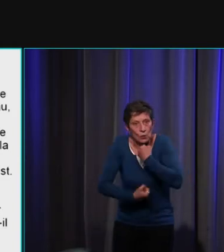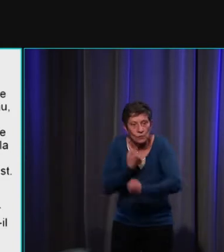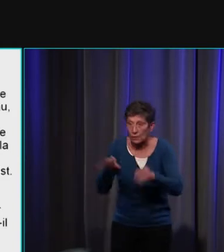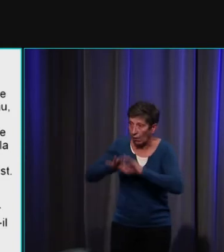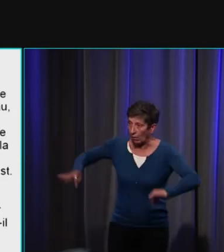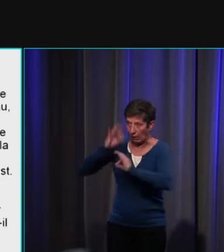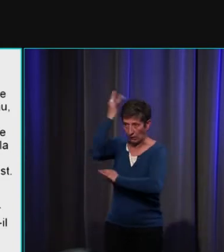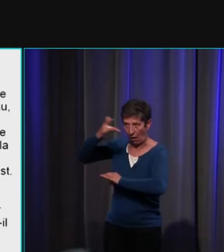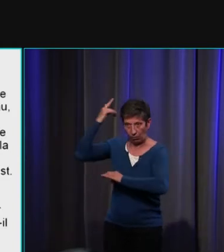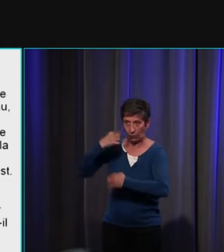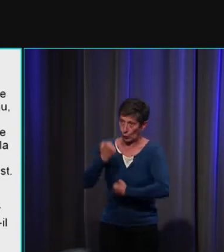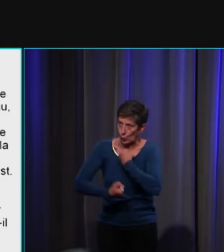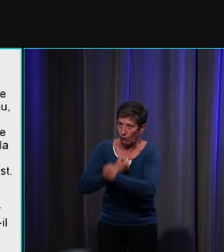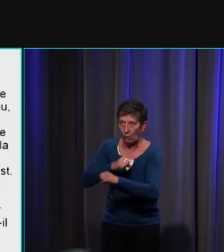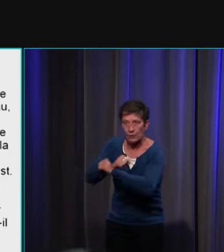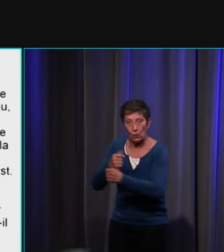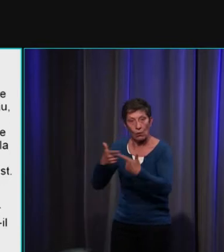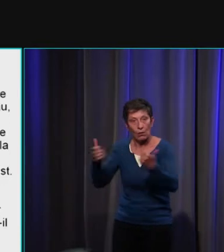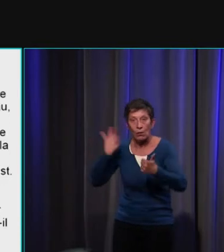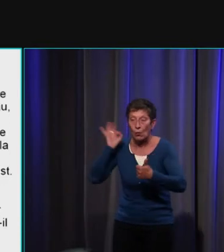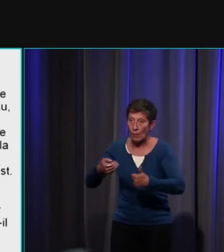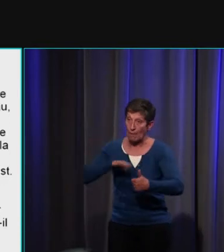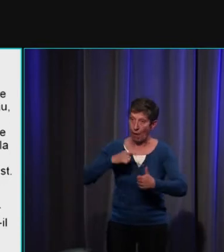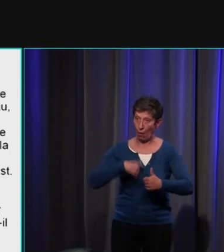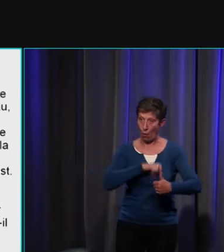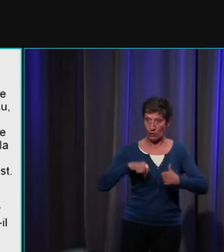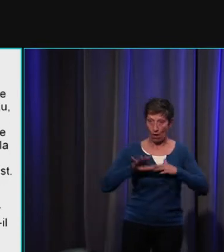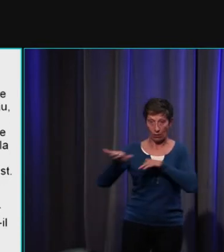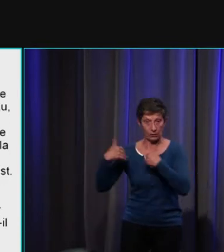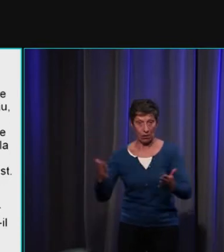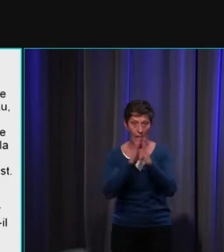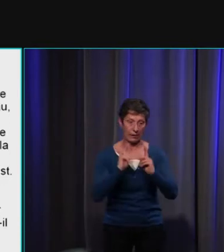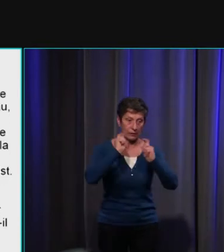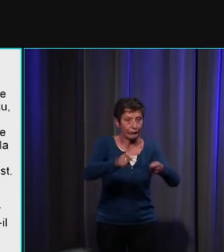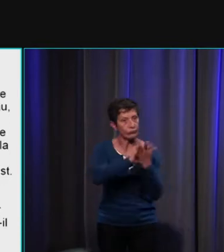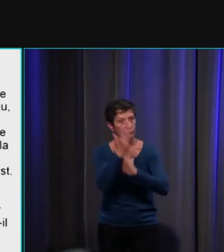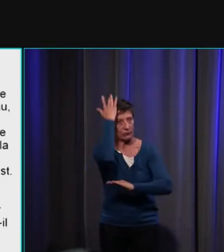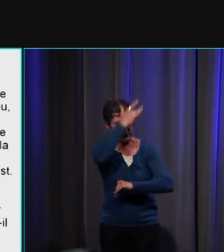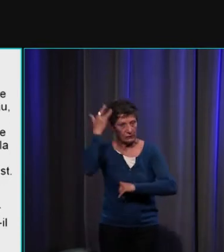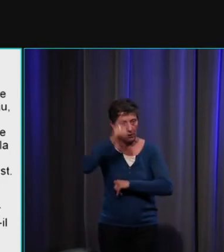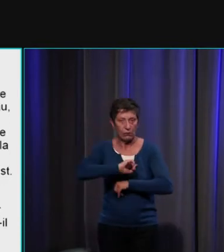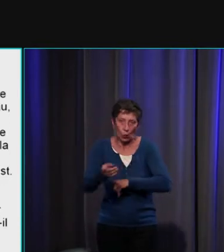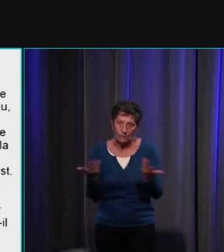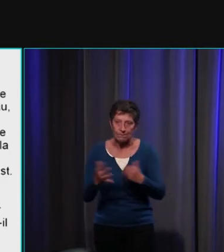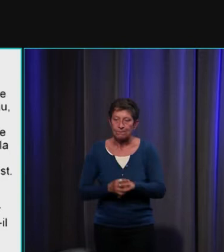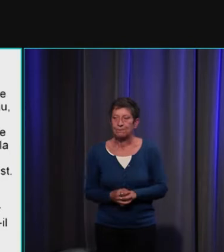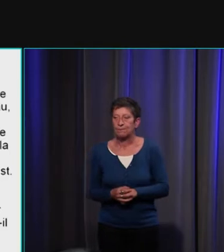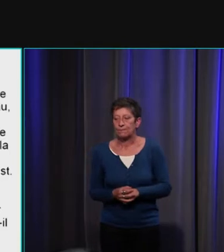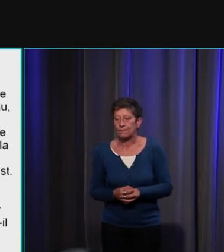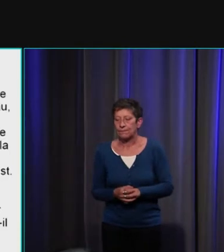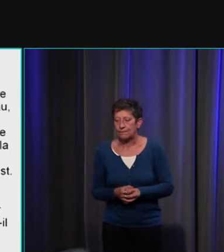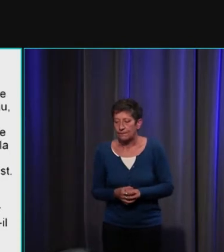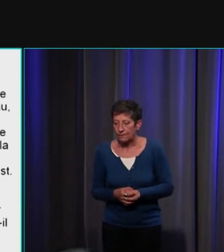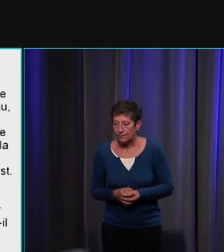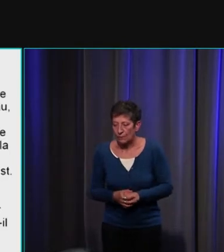mais pas parce qu'il a fait la croisade bon donc c'est quoi ces martyrs l'autorité alors